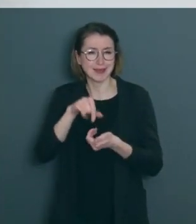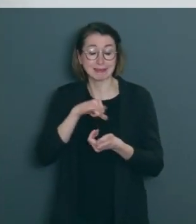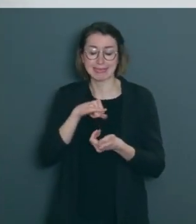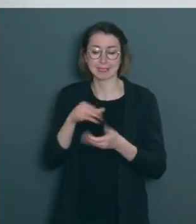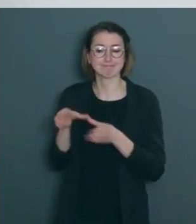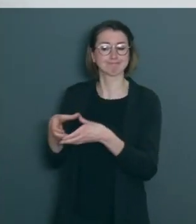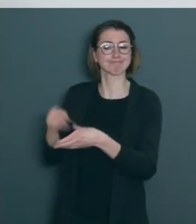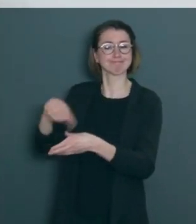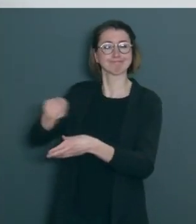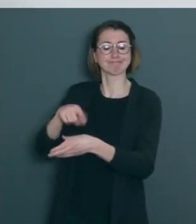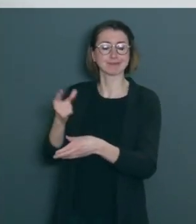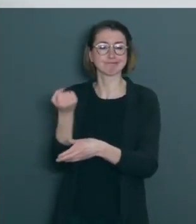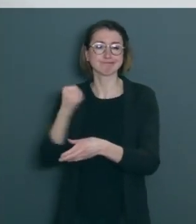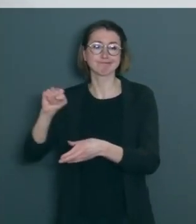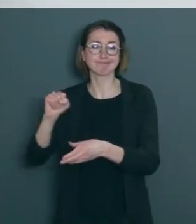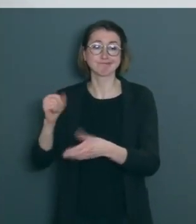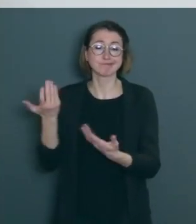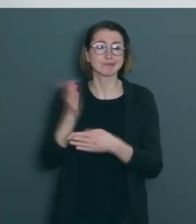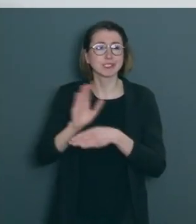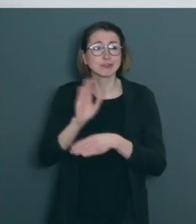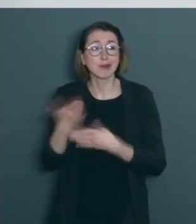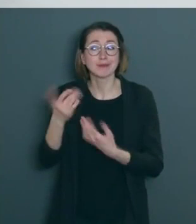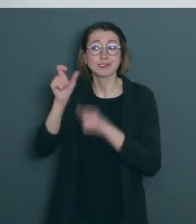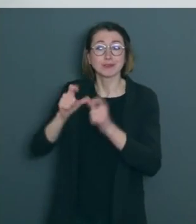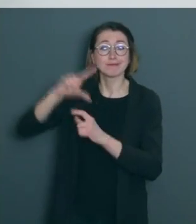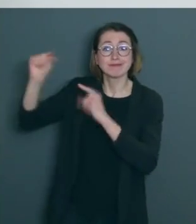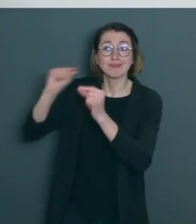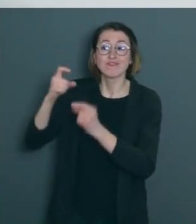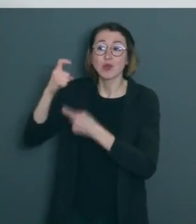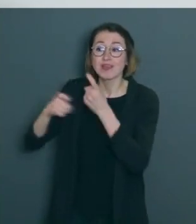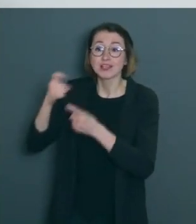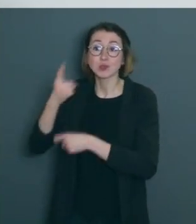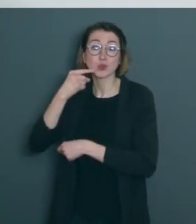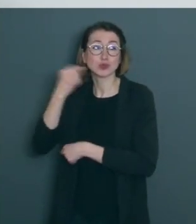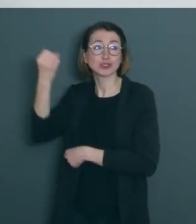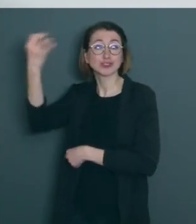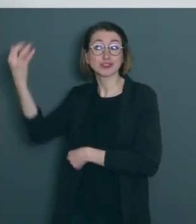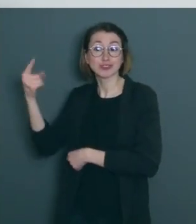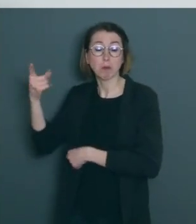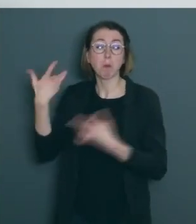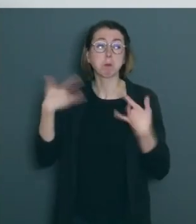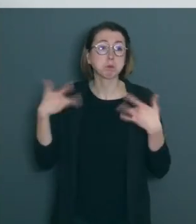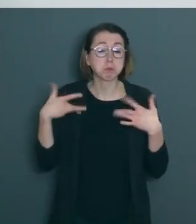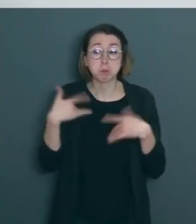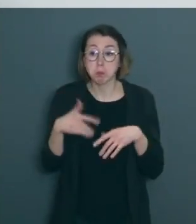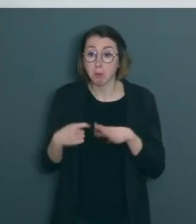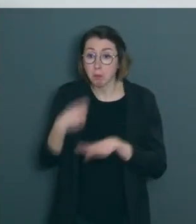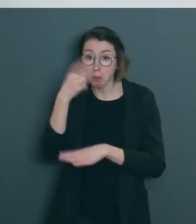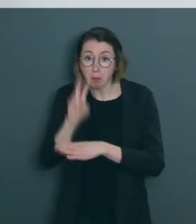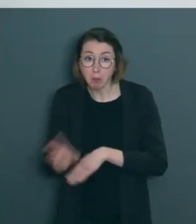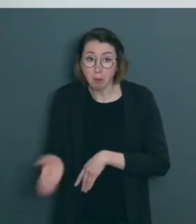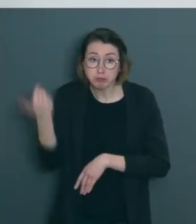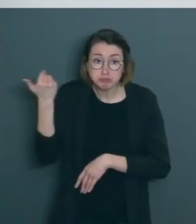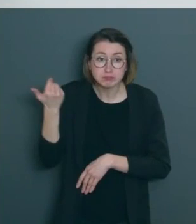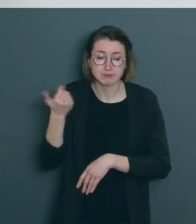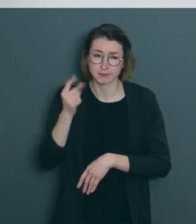d'un voyage dans une zone qui est une zone de risque, alors il faut pouvoir agir, intervenir, si